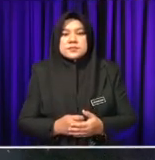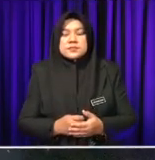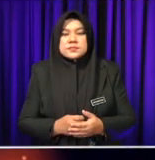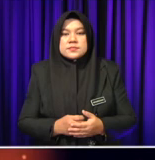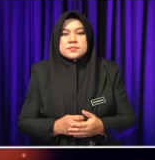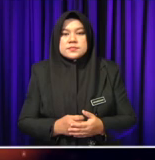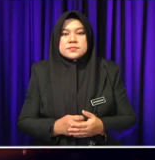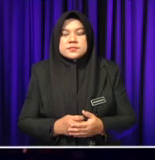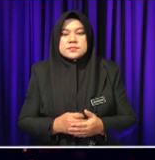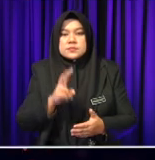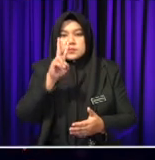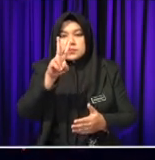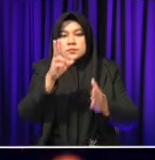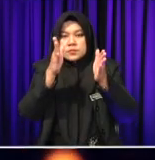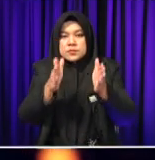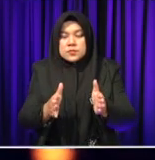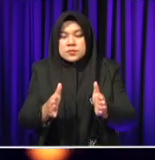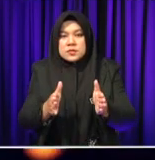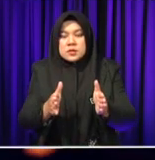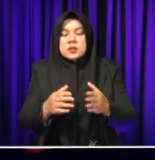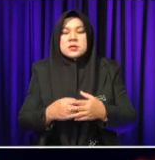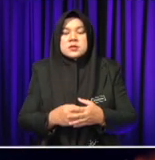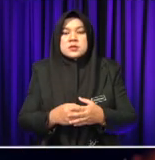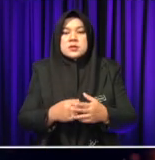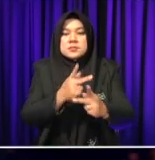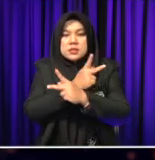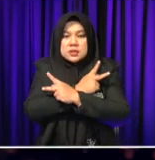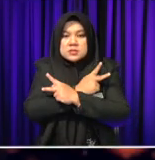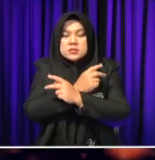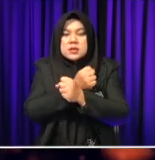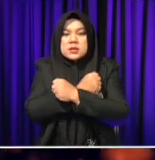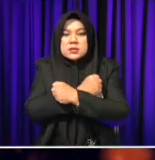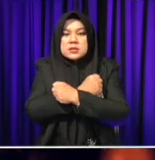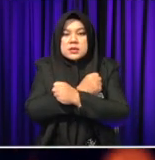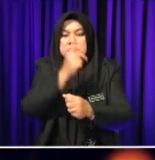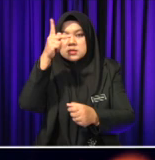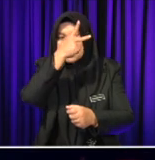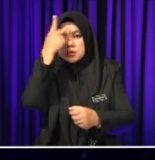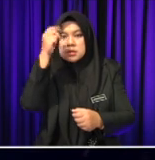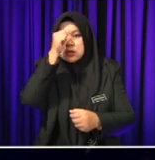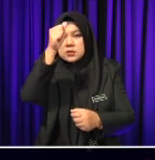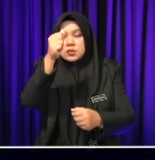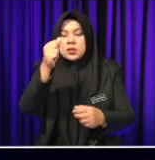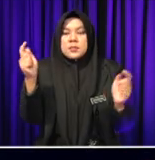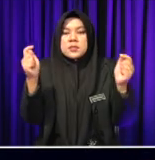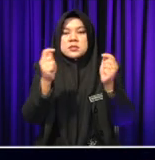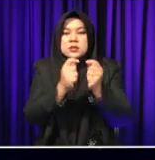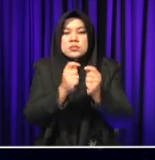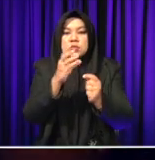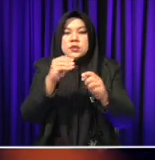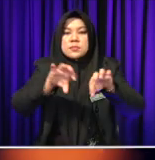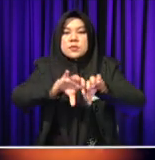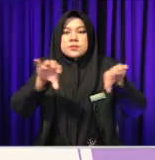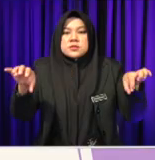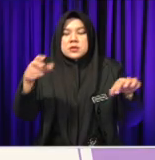Fatin dua orang yang saling mengasihi kerana Allah bertemu dan berpisah kerana Allah subhanahuala okey kita